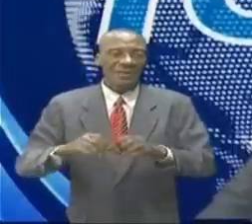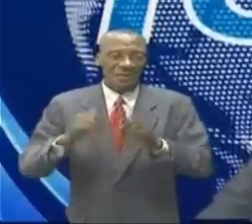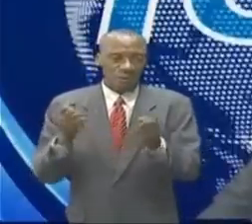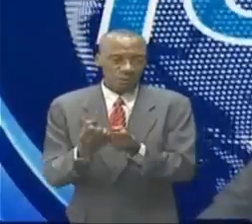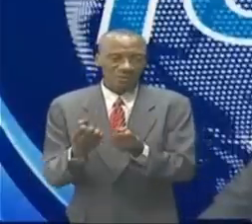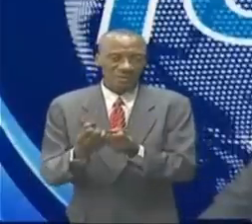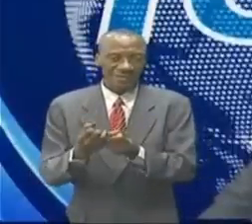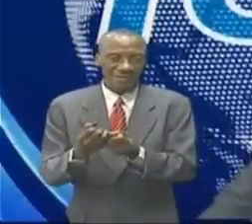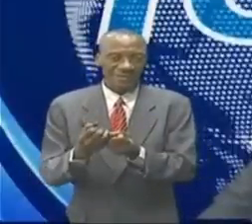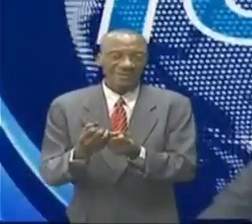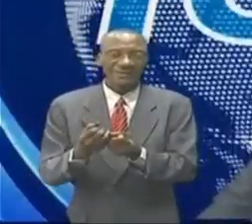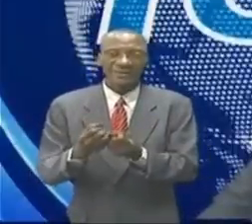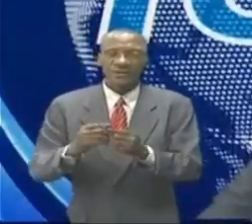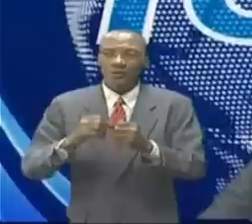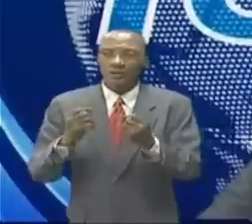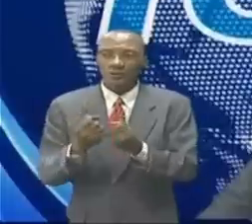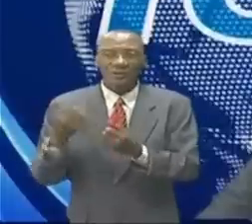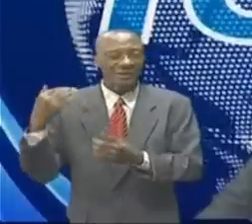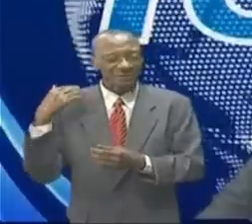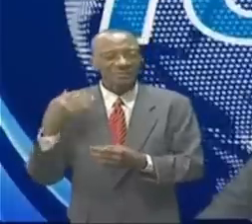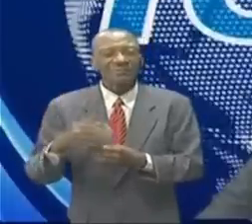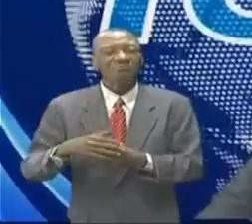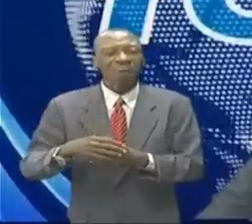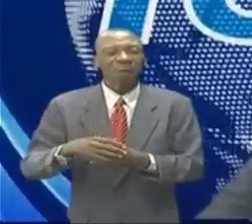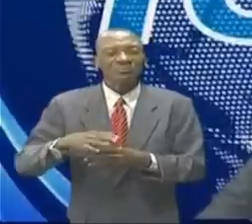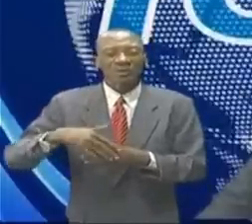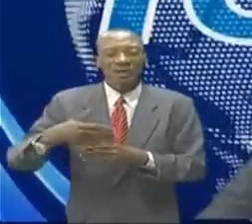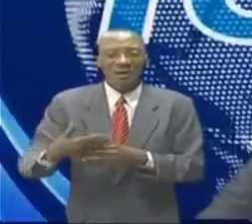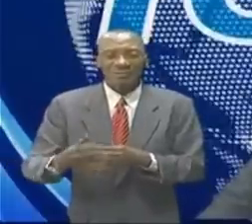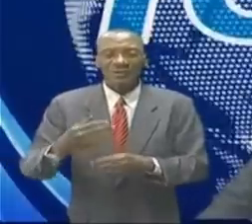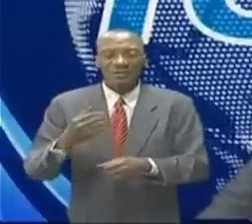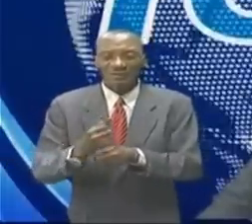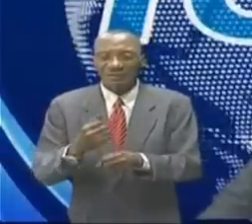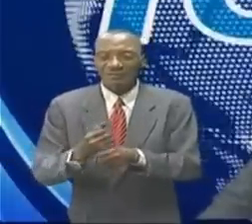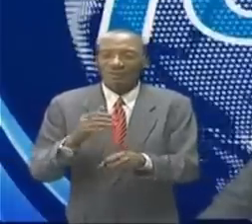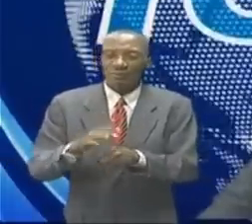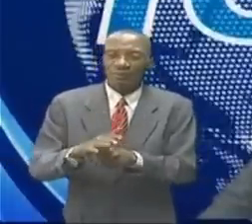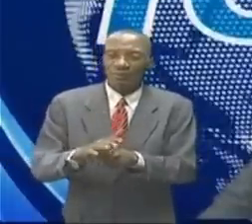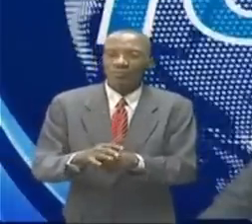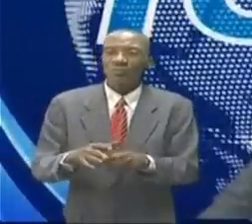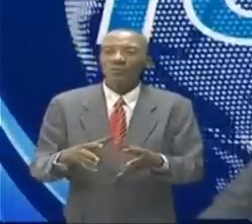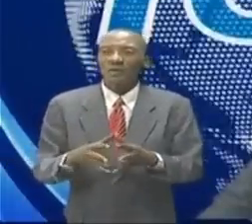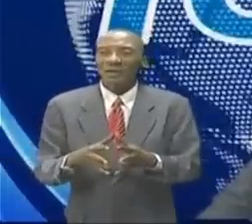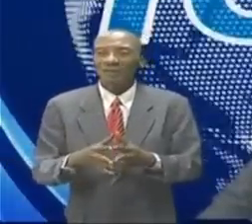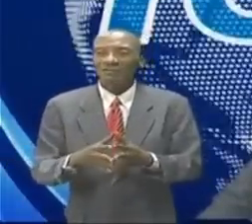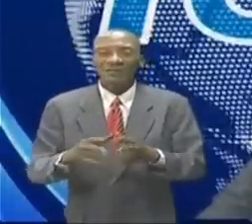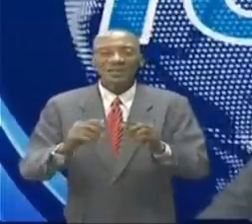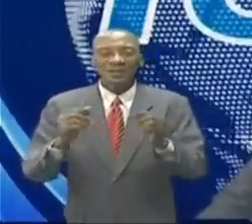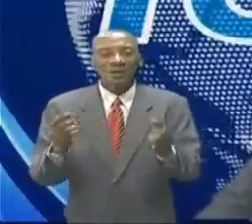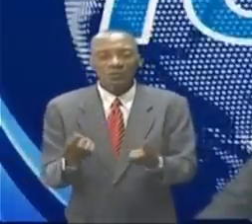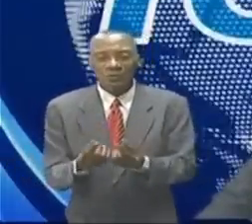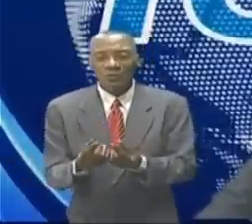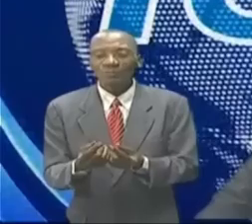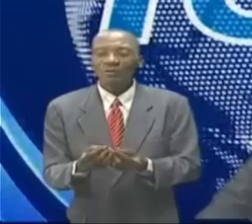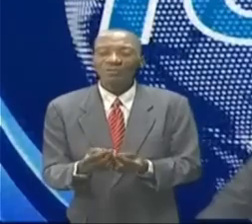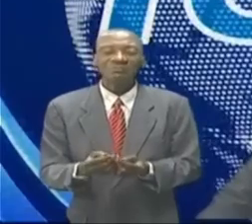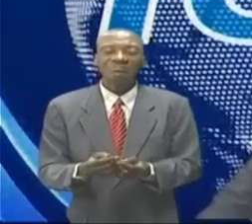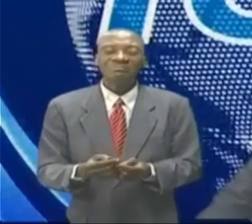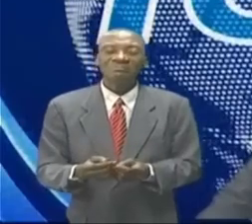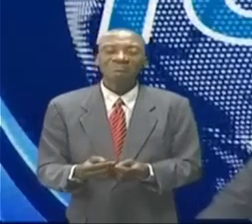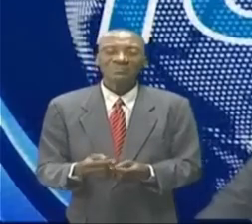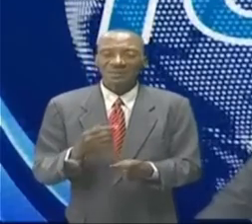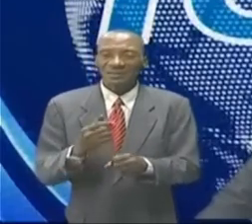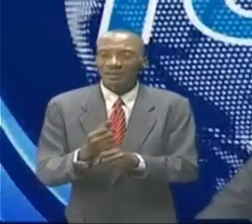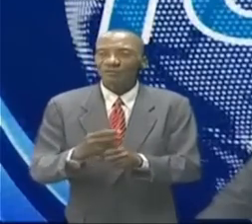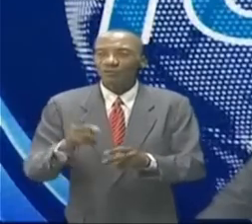avoir rencontré le président ougandais Yoweri Museveni, fin de mission, le ministre des Infrastructures et Travaux Publics vient de rendre compte